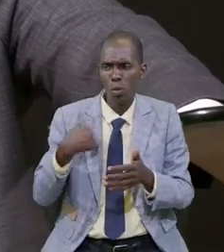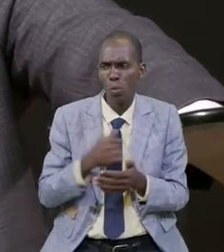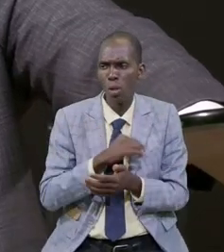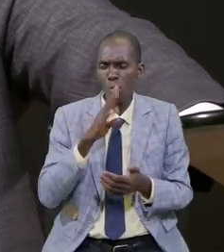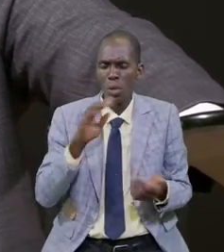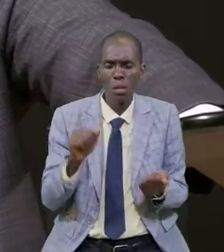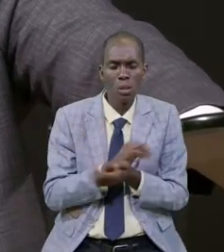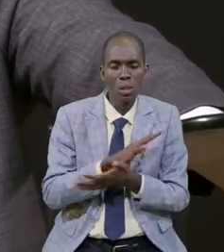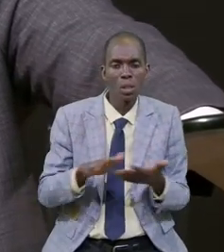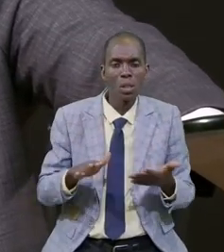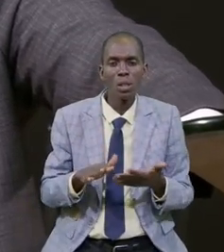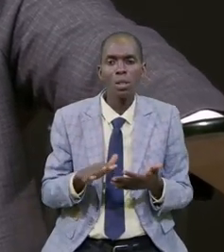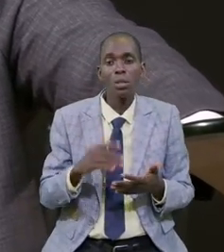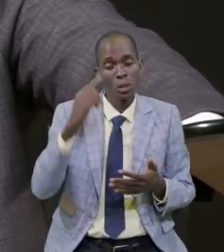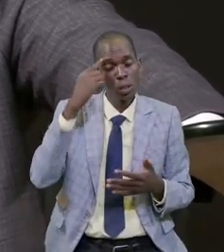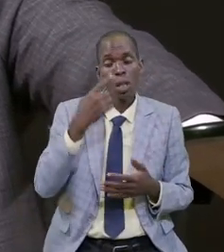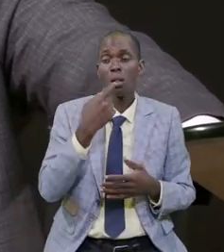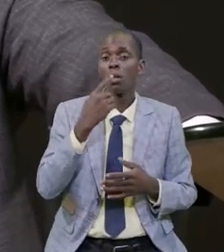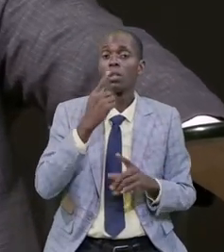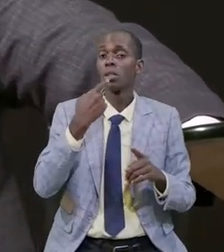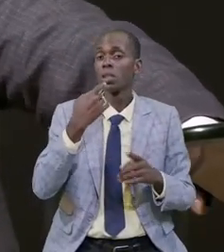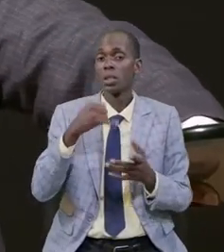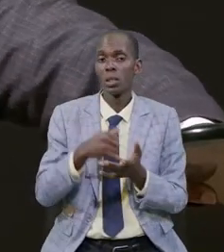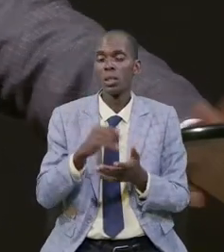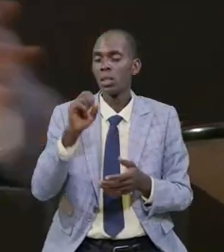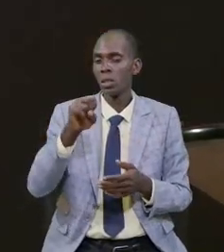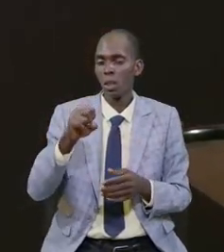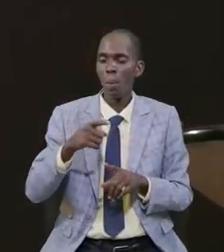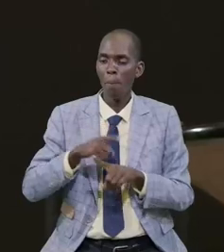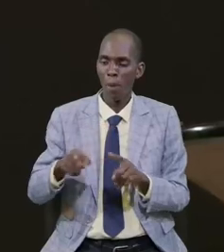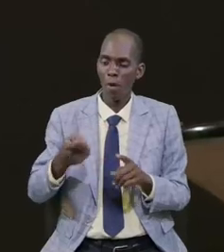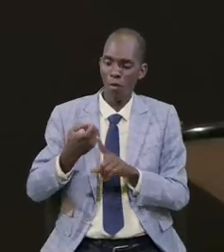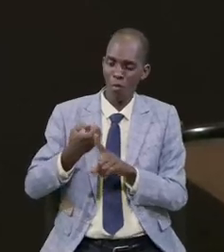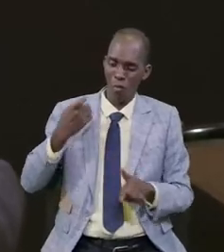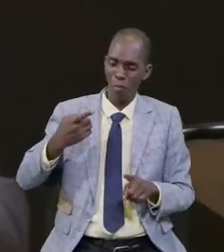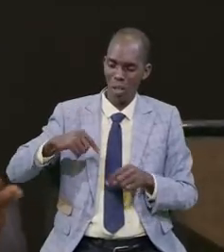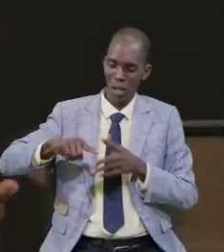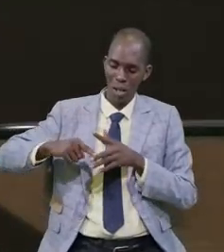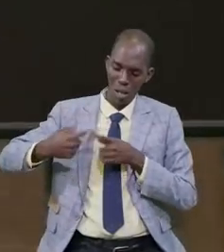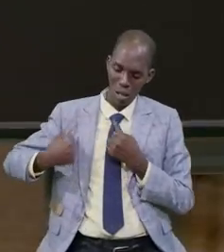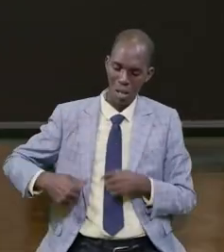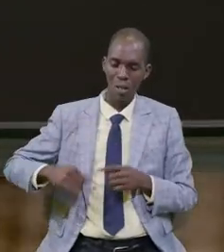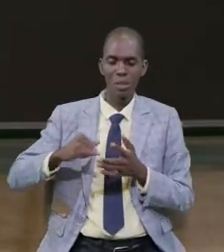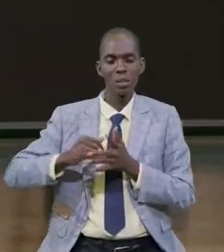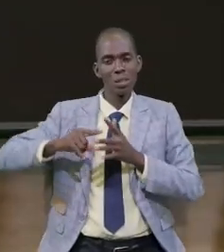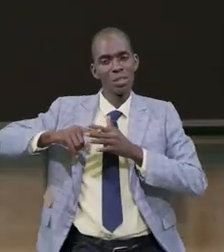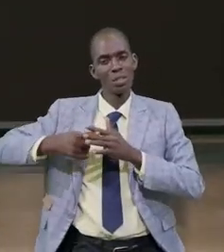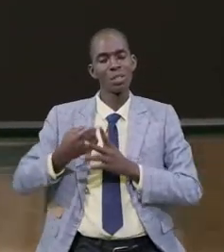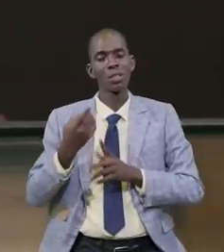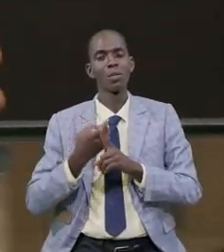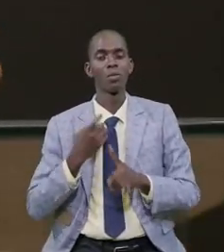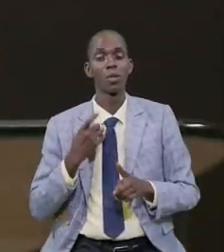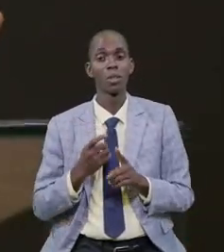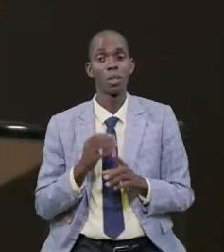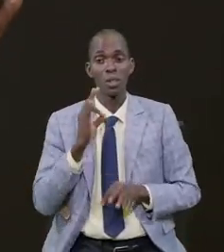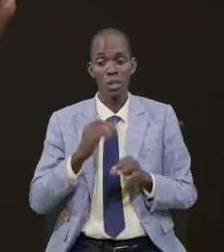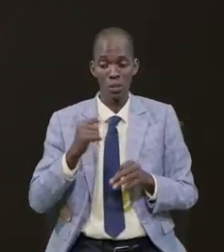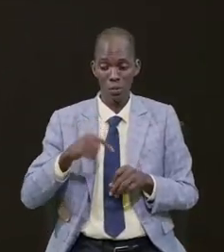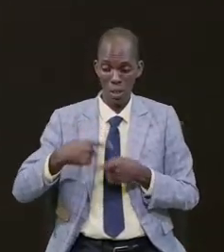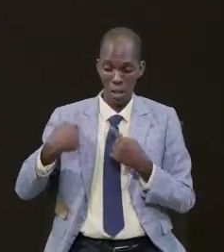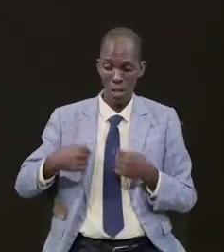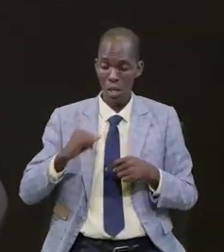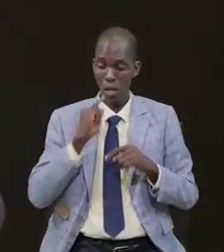que nous périssons? C'est ce que la langue dit. Cela provient du cœur. Et lorsque le cœur est peureux,